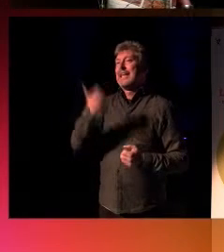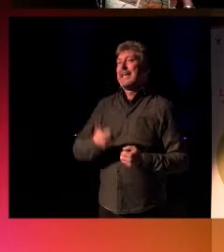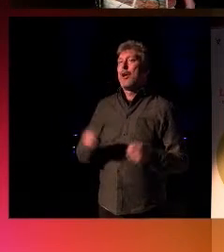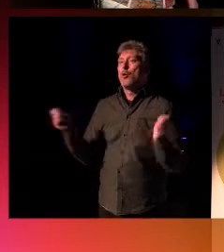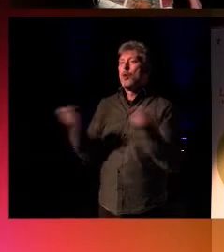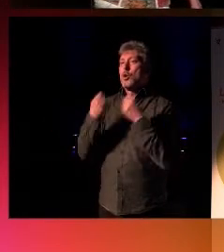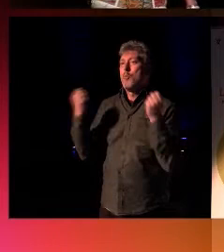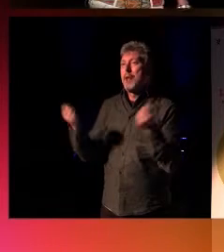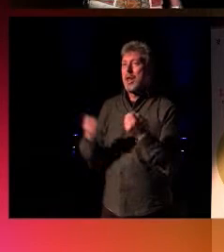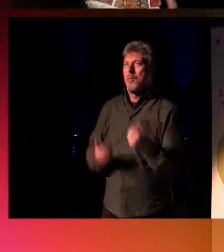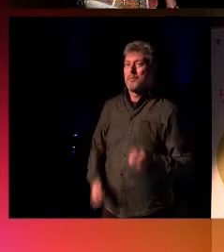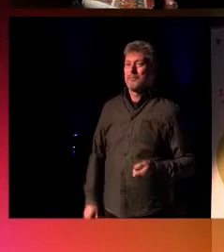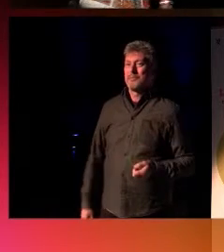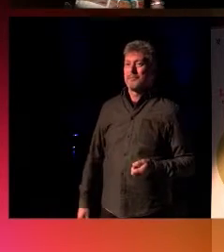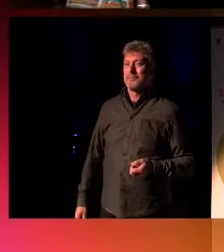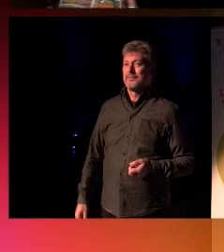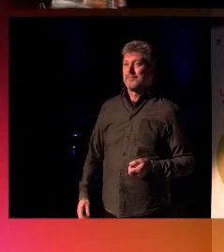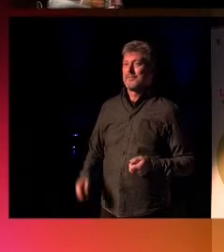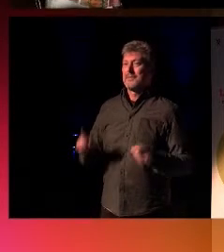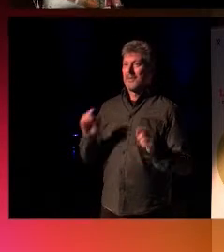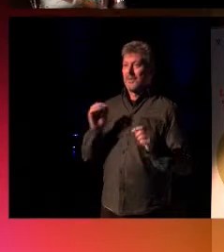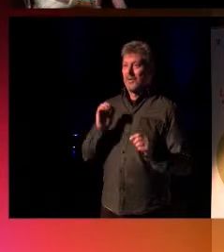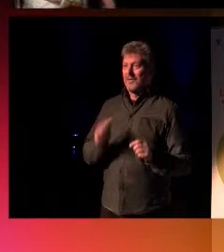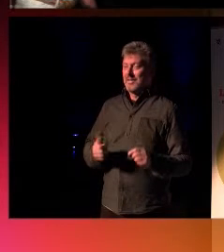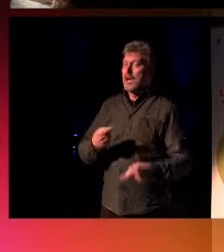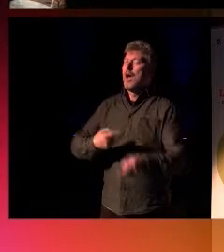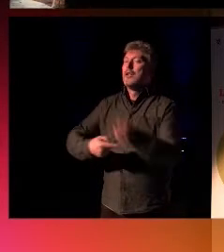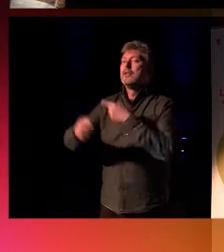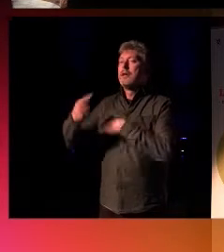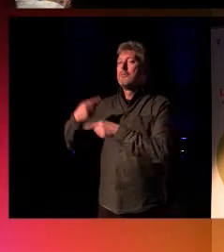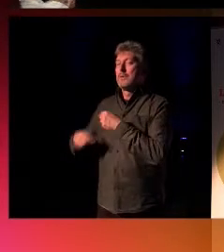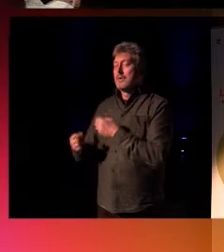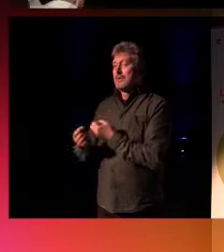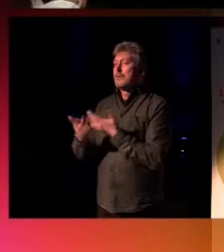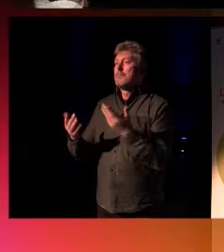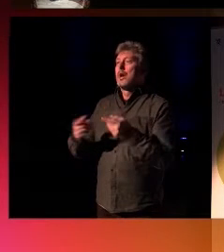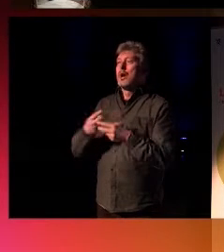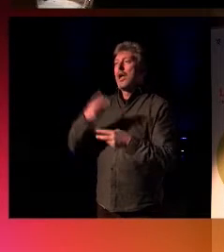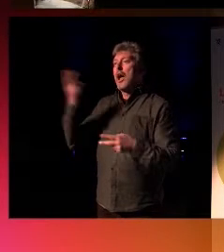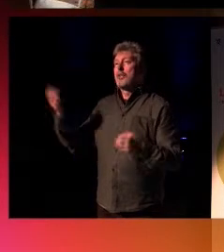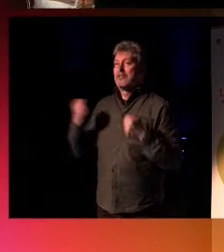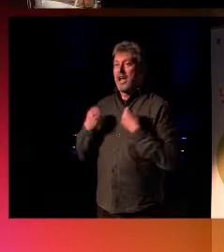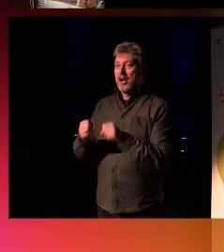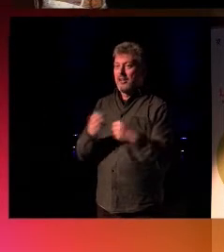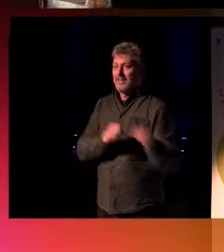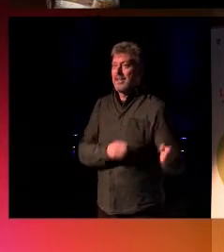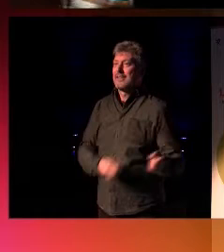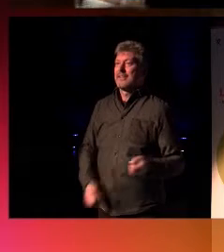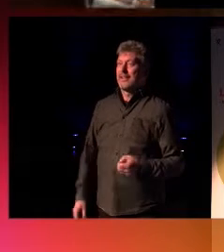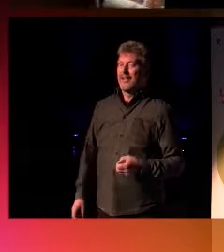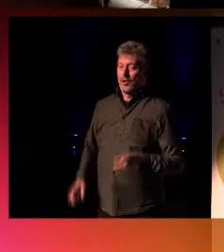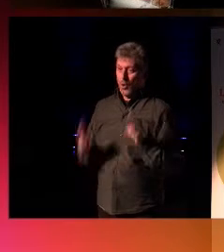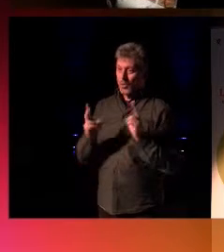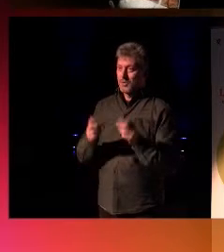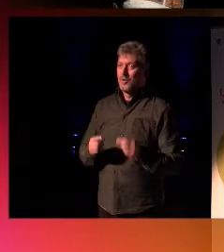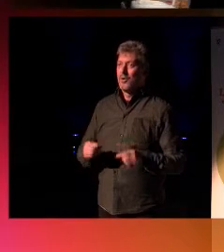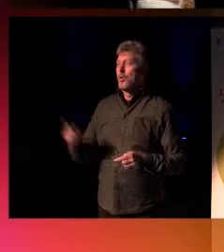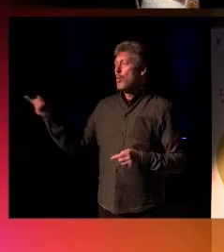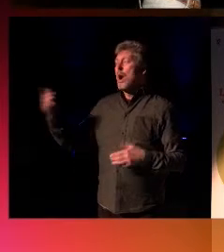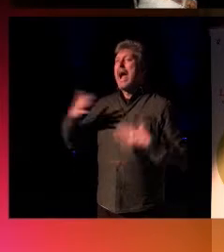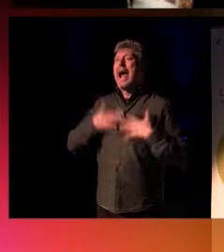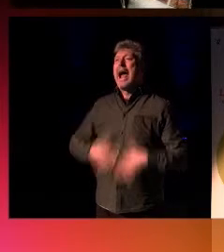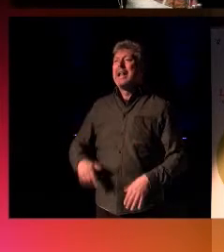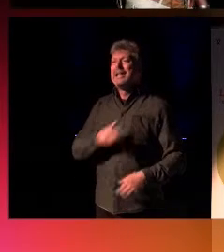kommer tilbake til mange andre aktiviteter i så måte. Vi synes jo helseministeren